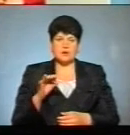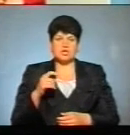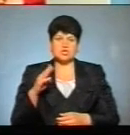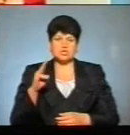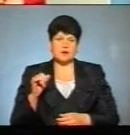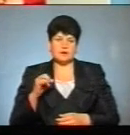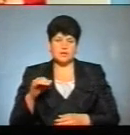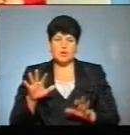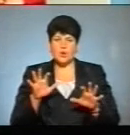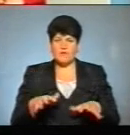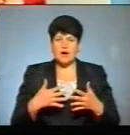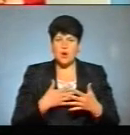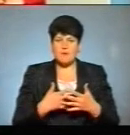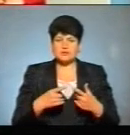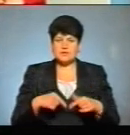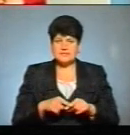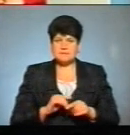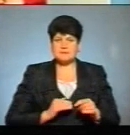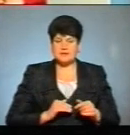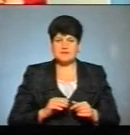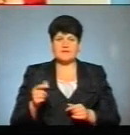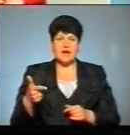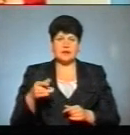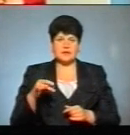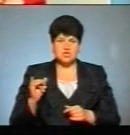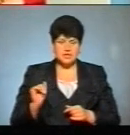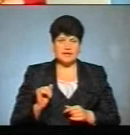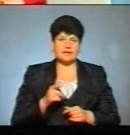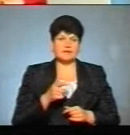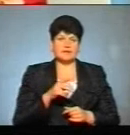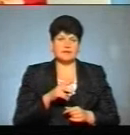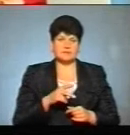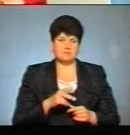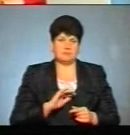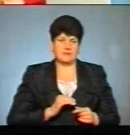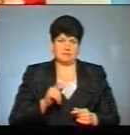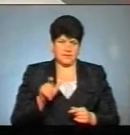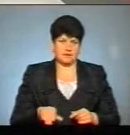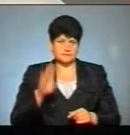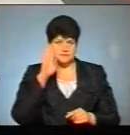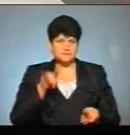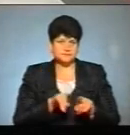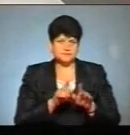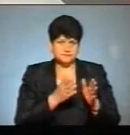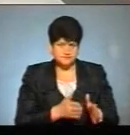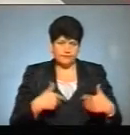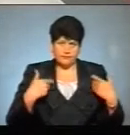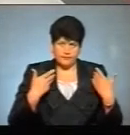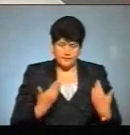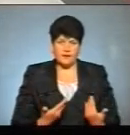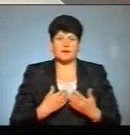громадської організації «Підприємці Галичини», та Василь Ласій, підприємець також. Мої вітання. Розпочнемо